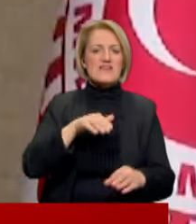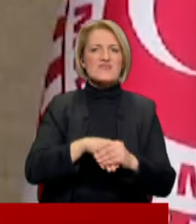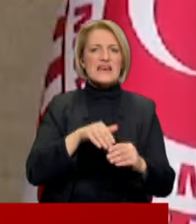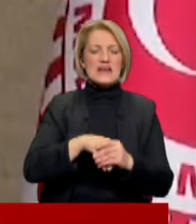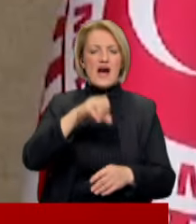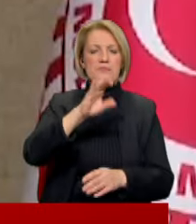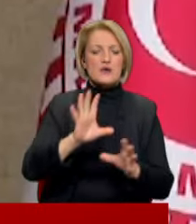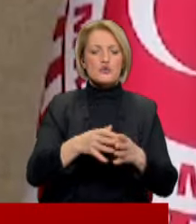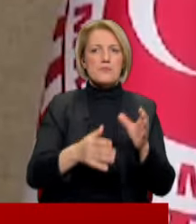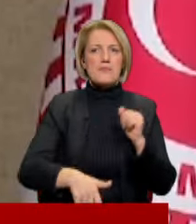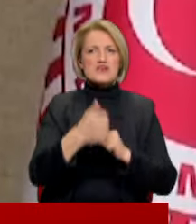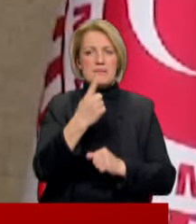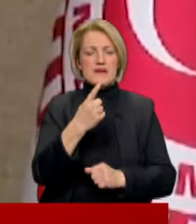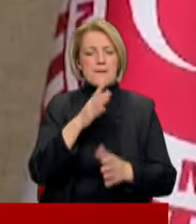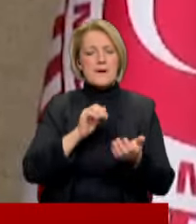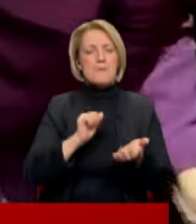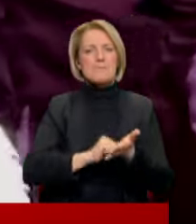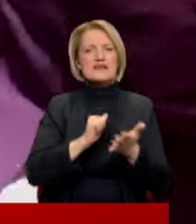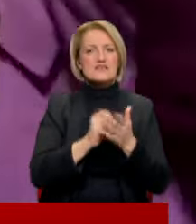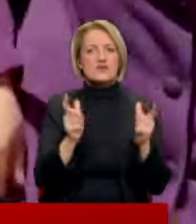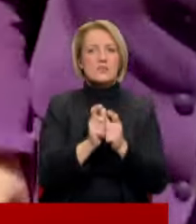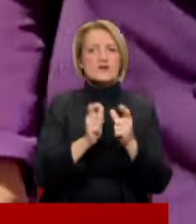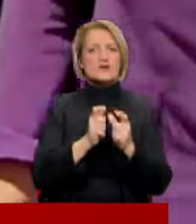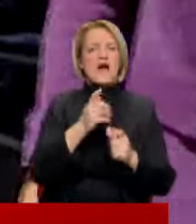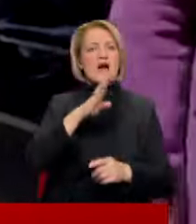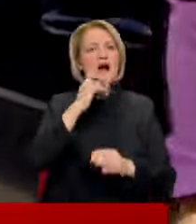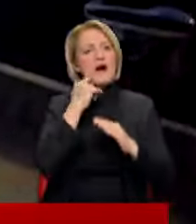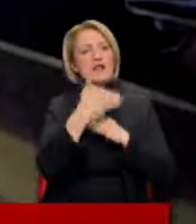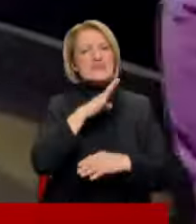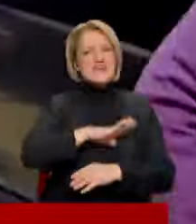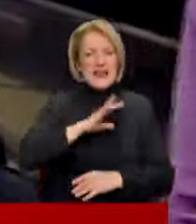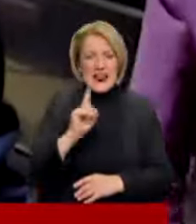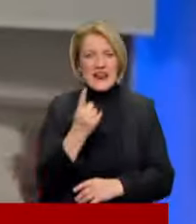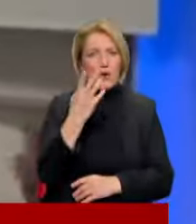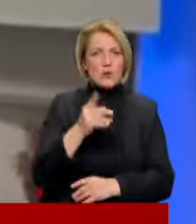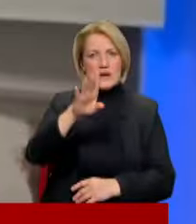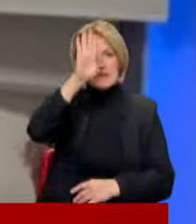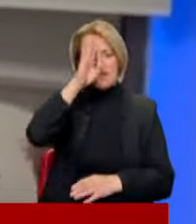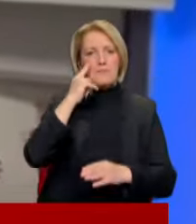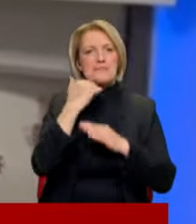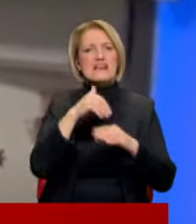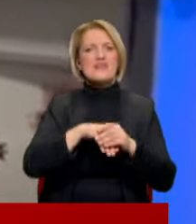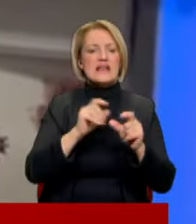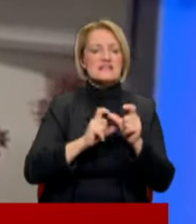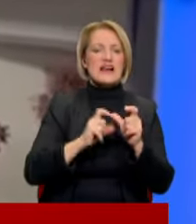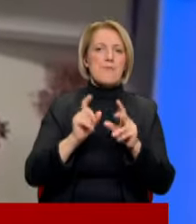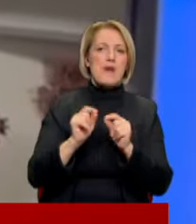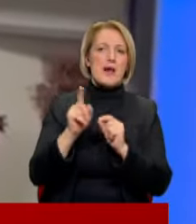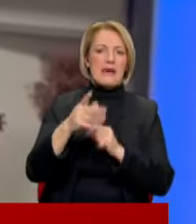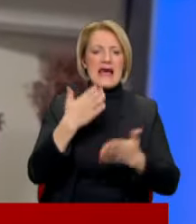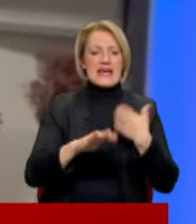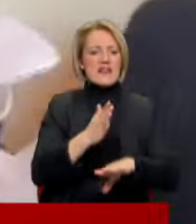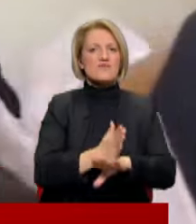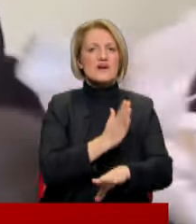vekilin AK Parti grup başkanını bir basın toplantısıyla kamuoyuna şikayet etmesi ilk kez oldu. İstanbul Milletvekili Serkan Bayram,